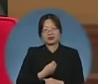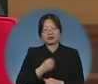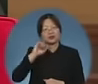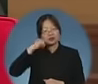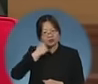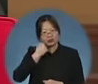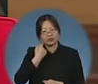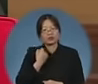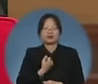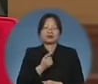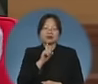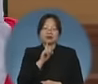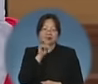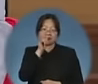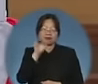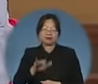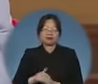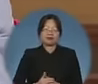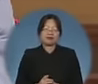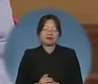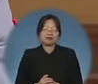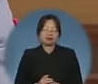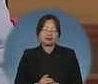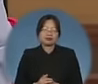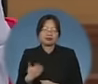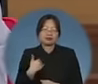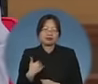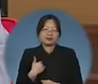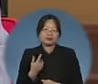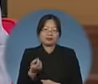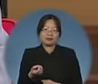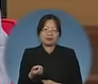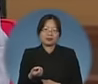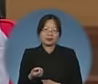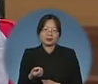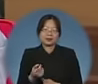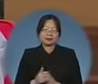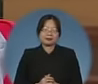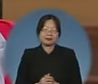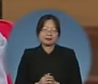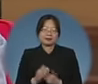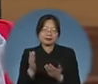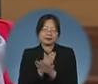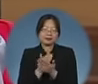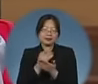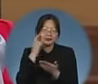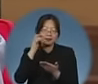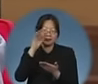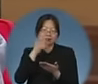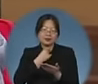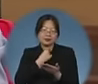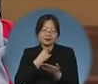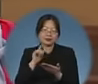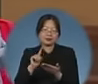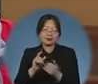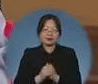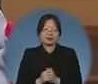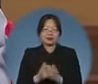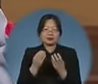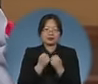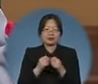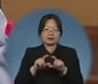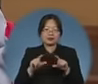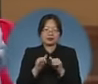좀 어려운 얘기인데 제가 좀 이렇게 약간 구분을 해서 생각하고 싶은 것은